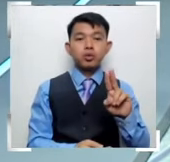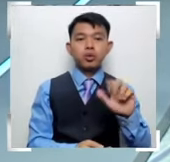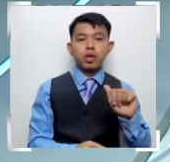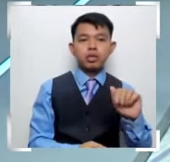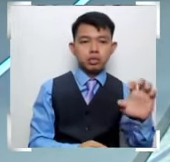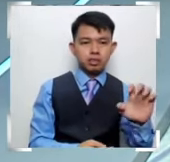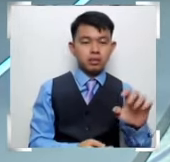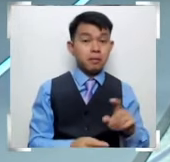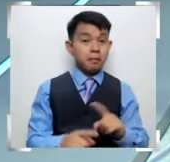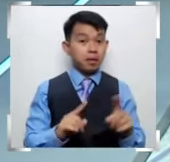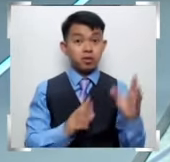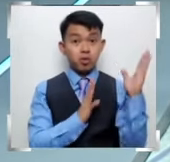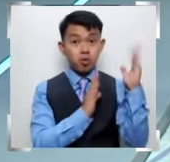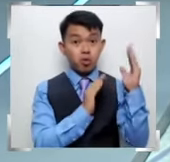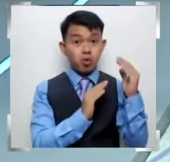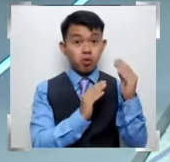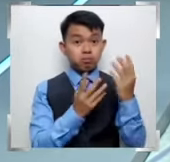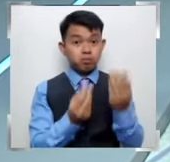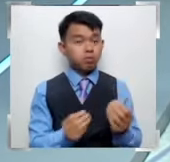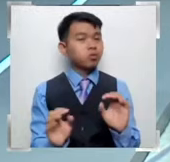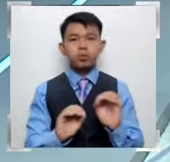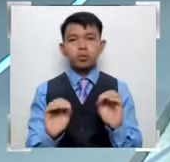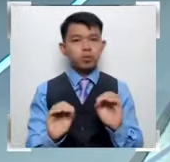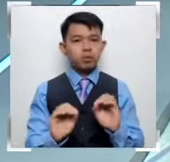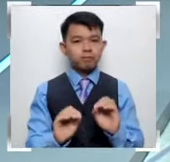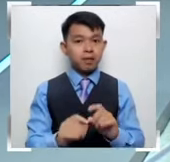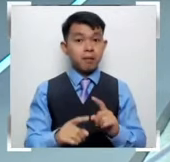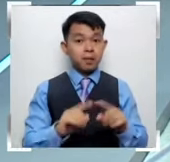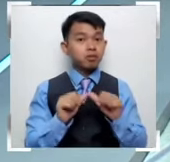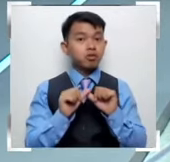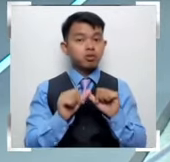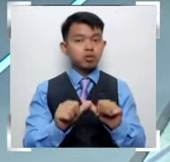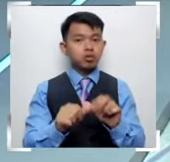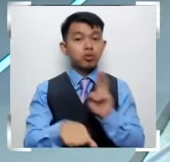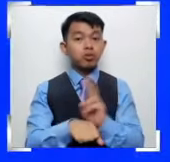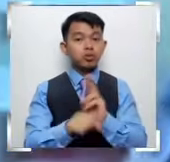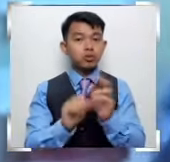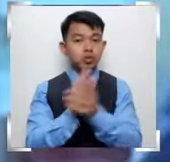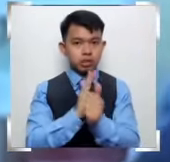para magkamit ng makulay na success!